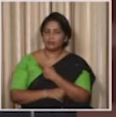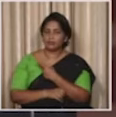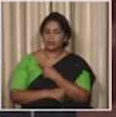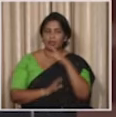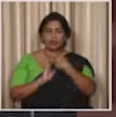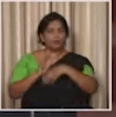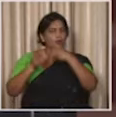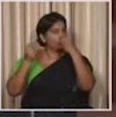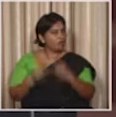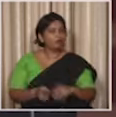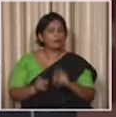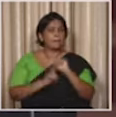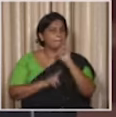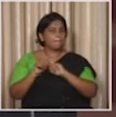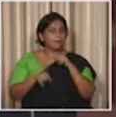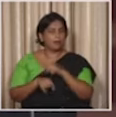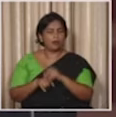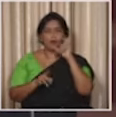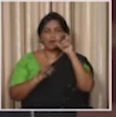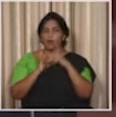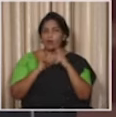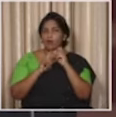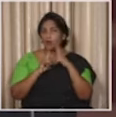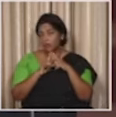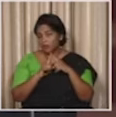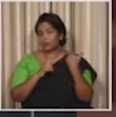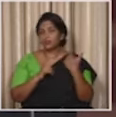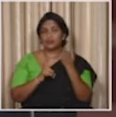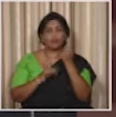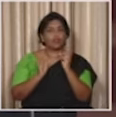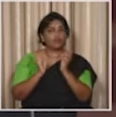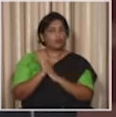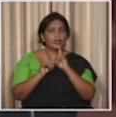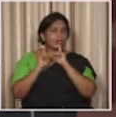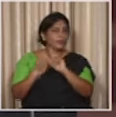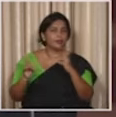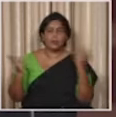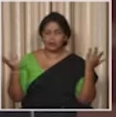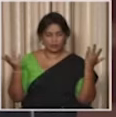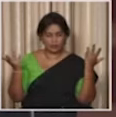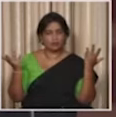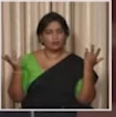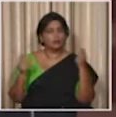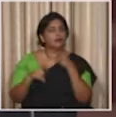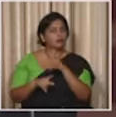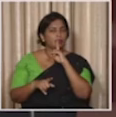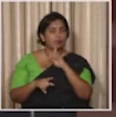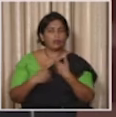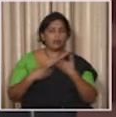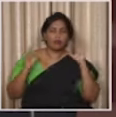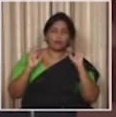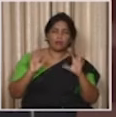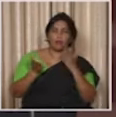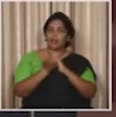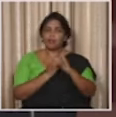රට බංගලොත් ඉව ගැන පාර්ලිමේන්තු එකටවත් කෝප් එකටවත් පිරේස් කමිටි එකටවත් කිව්වේ නැහැ. ඒගොල්ලෝ කොහොමද ගැලවුකාරය වෙන්නේ?